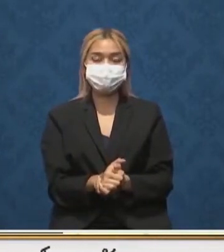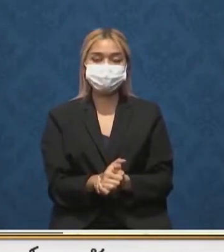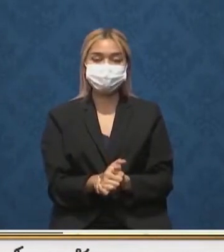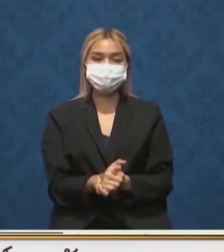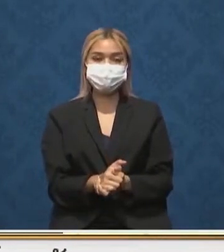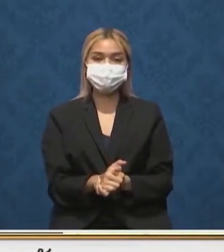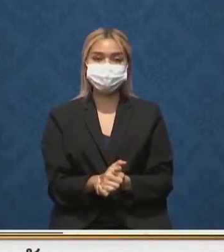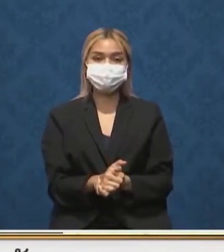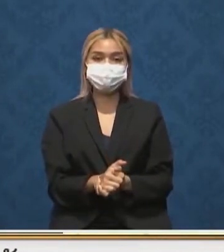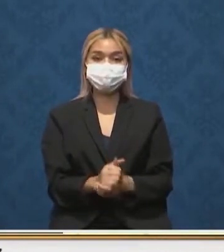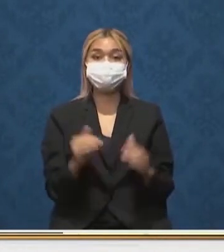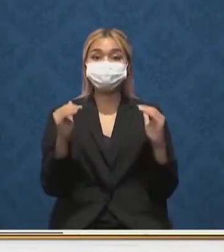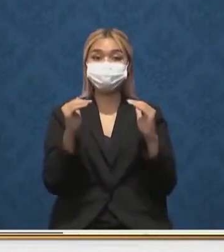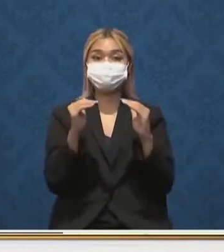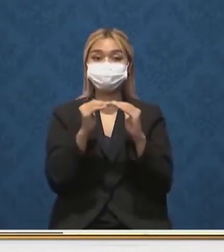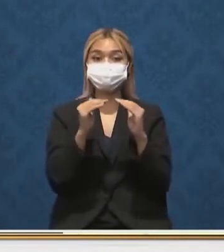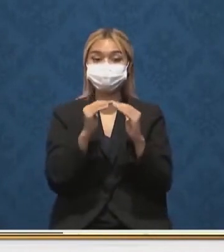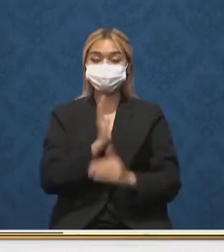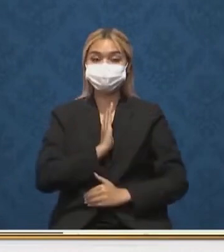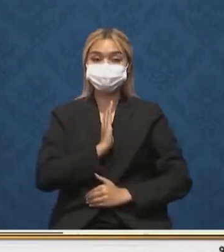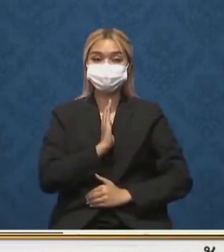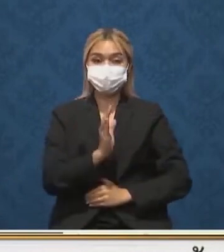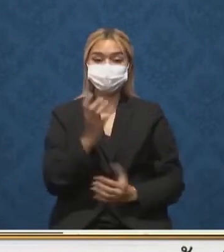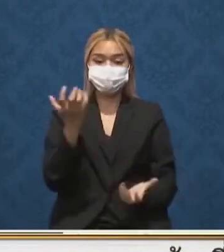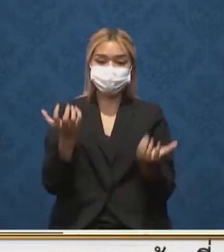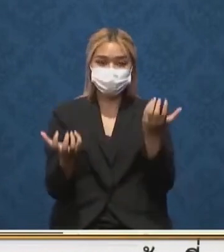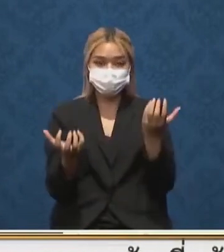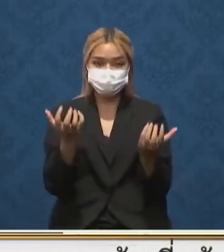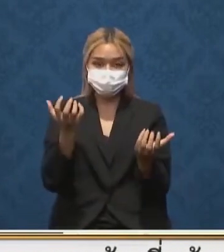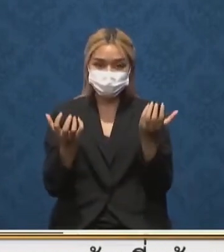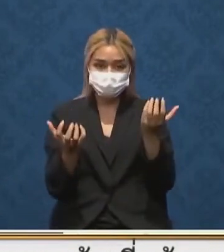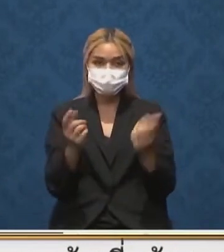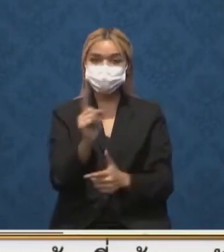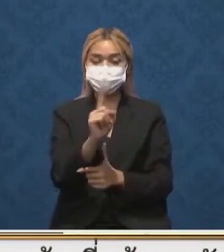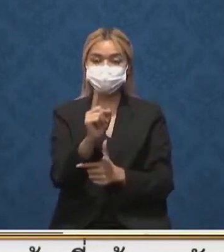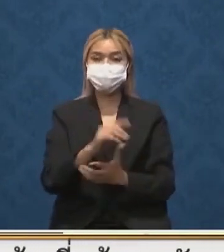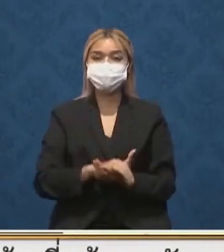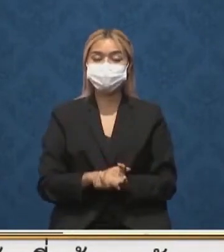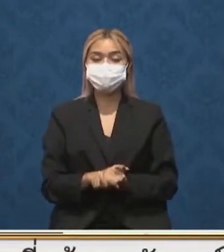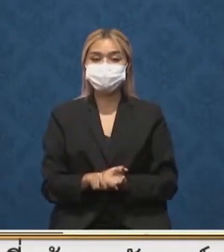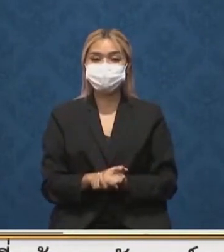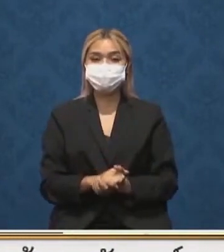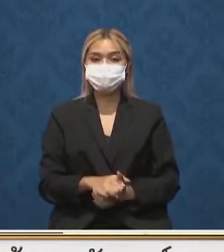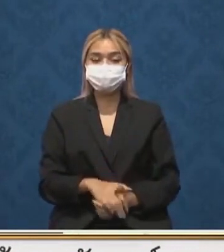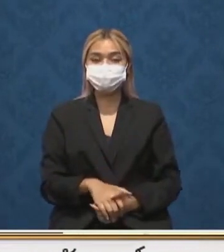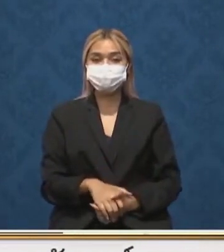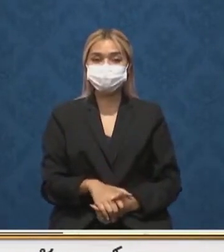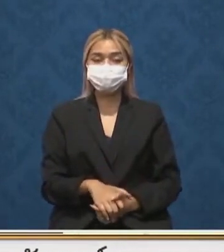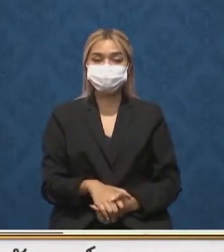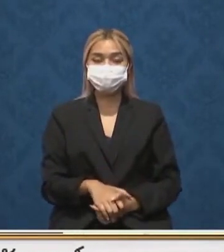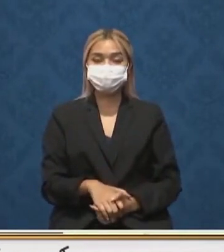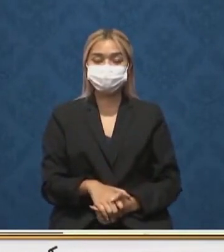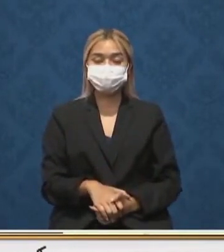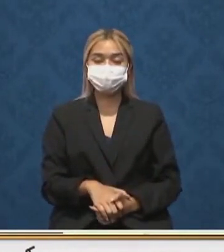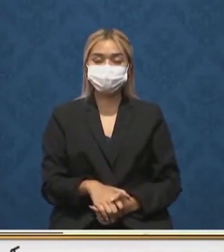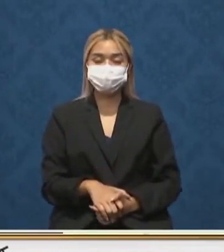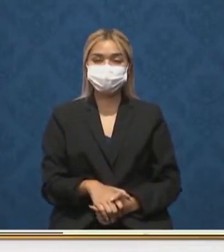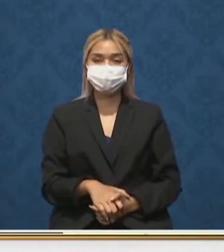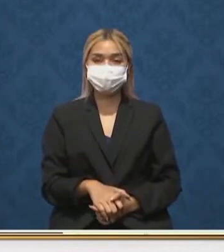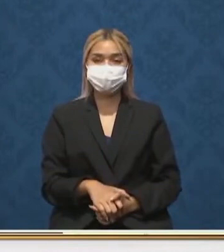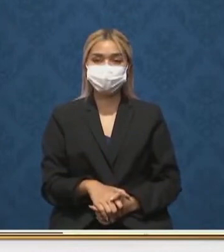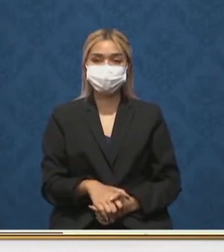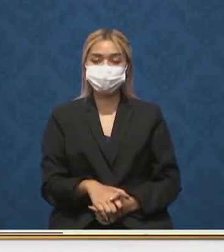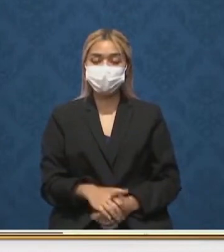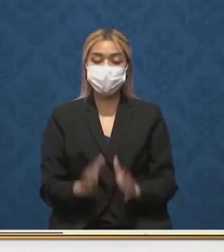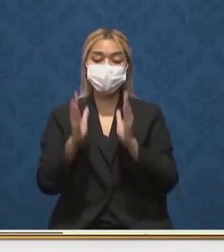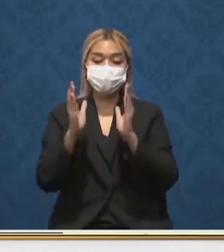ชอบธรรมกับความเป็นธรรมความชอบธรรมก็คือว่าชาวคนที่ไม่ได้อยู่ใน